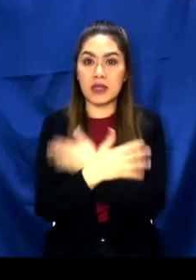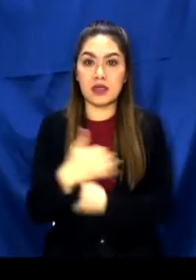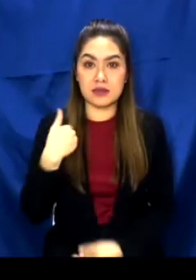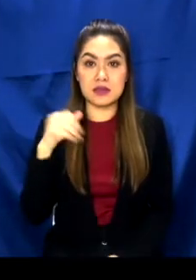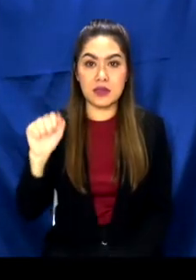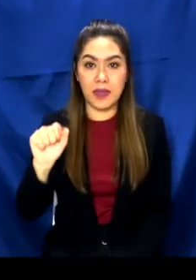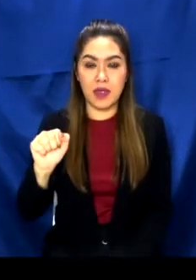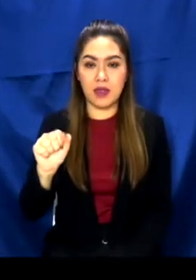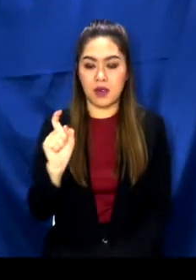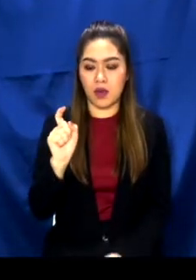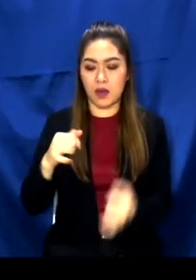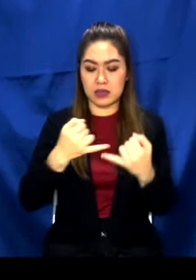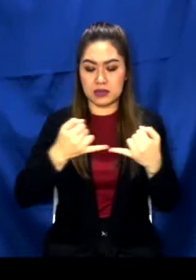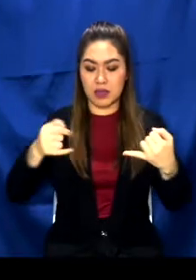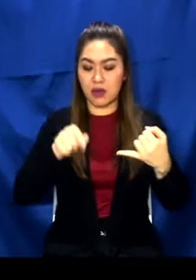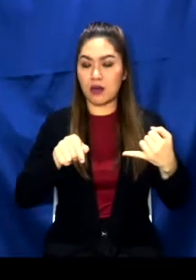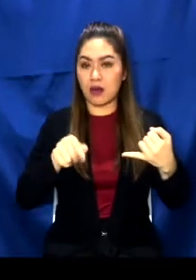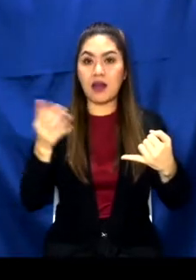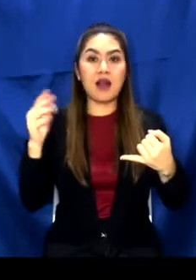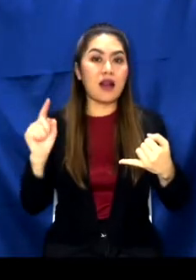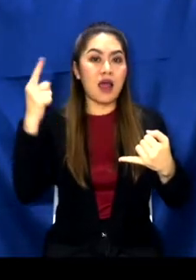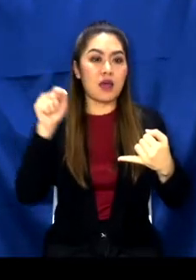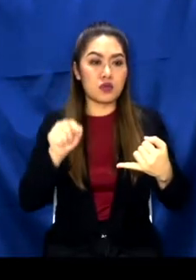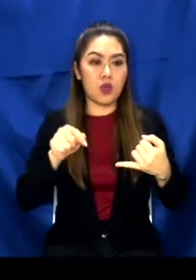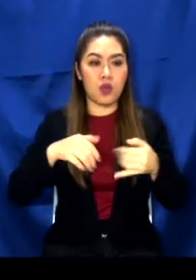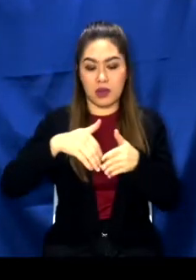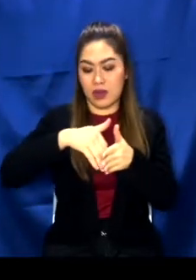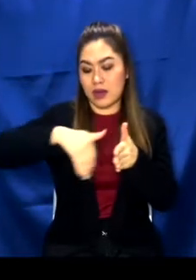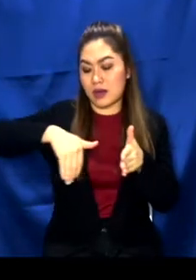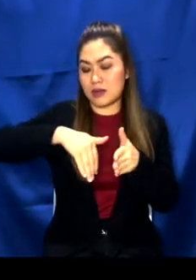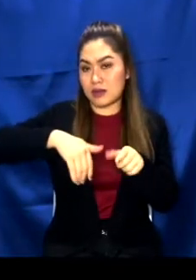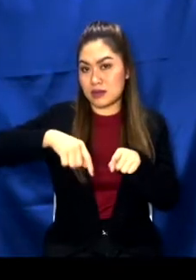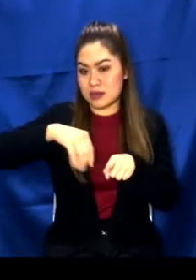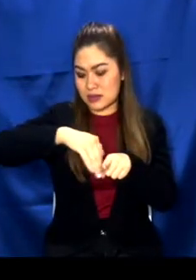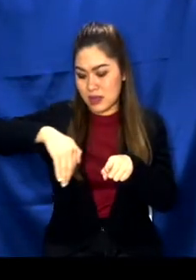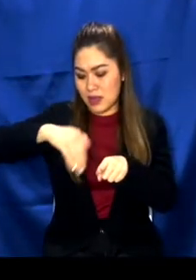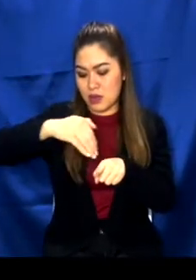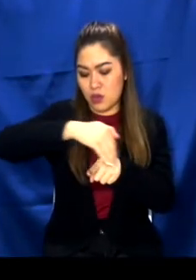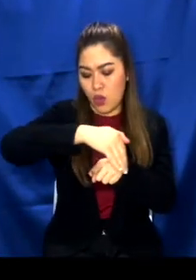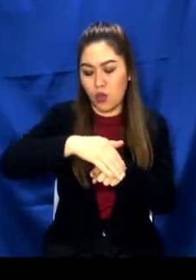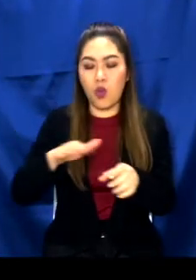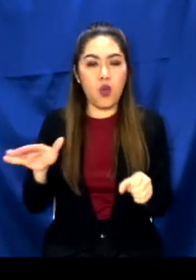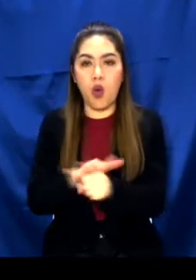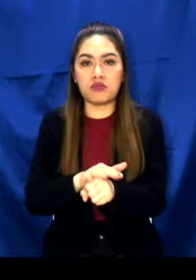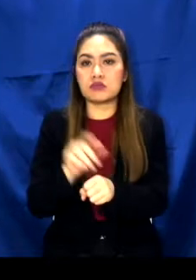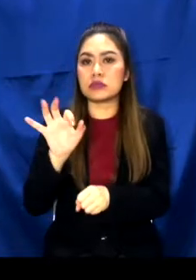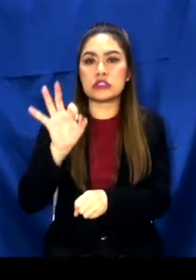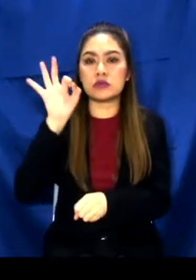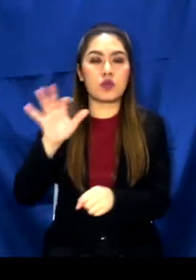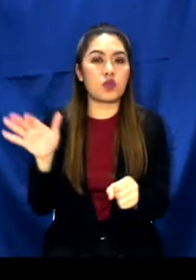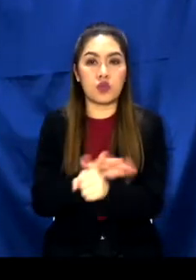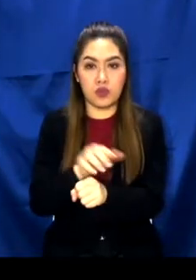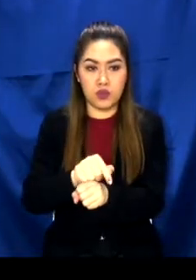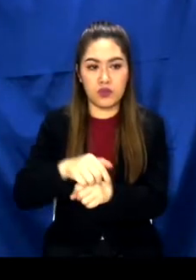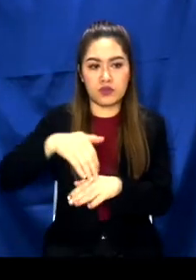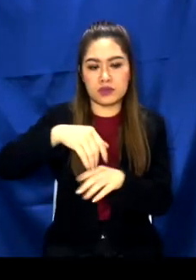การจับตัววัตถุจากที่ตอนแรกมันจับแค่วงในตอนนี้มันจับทั้งหมดคือทั้งเส้นข้างในแล้วก็ขอบ